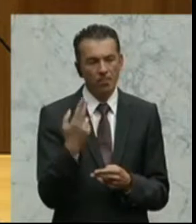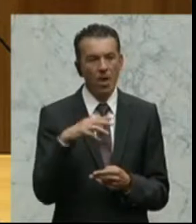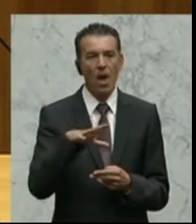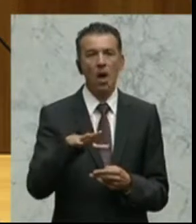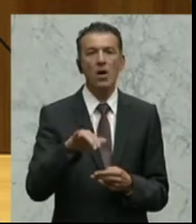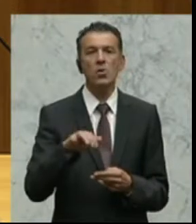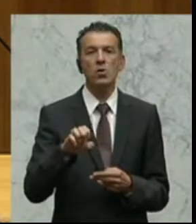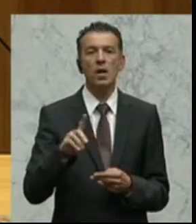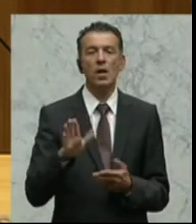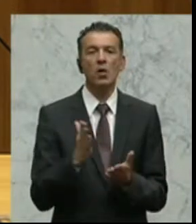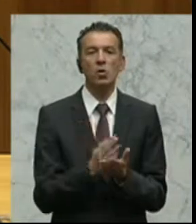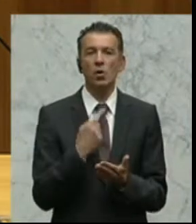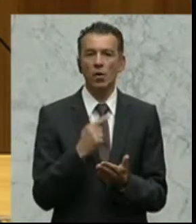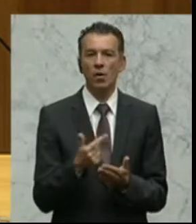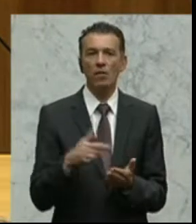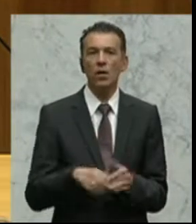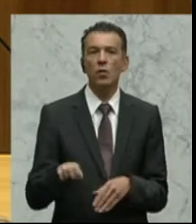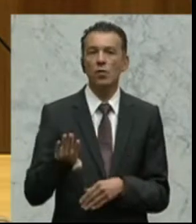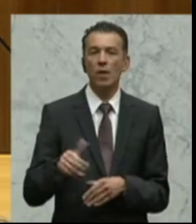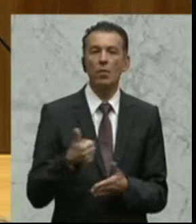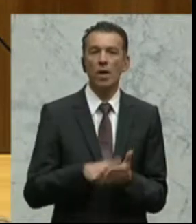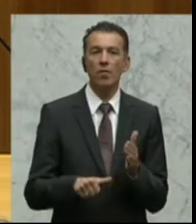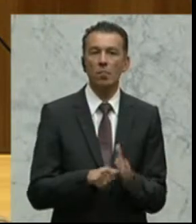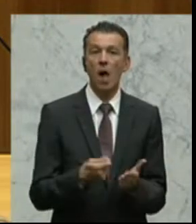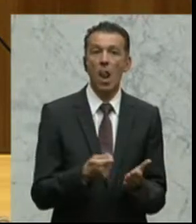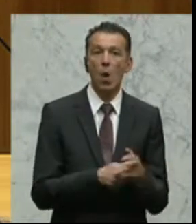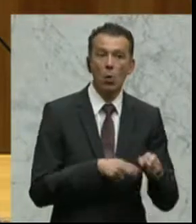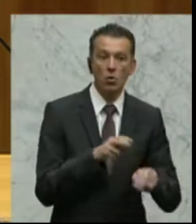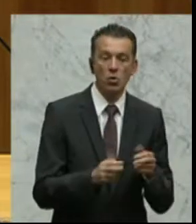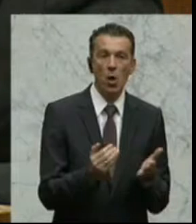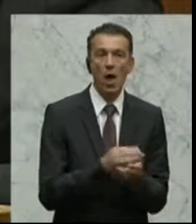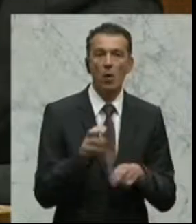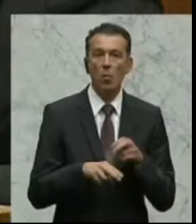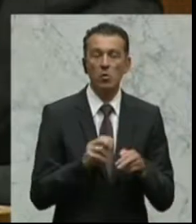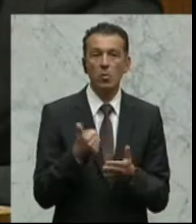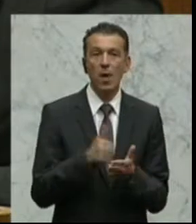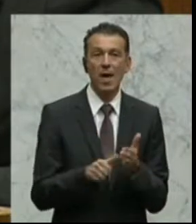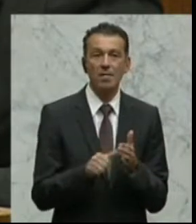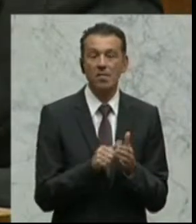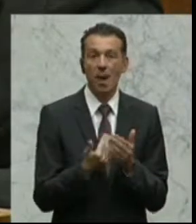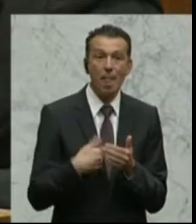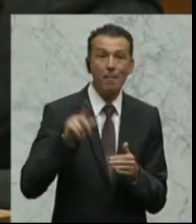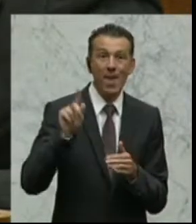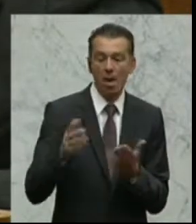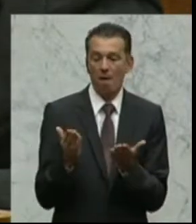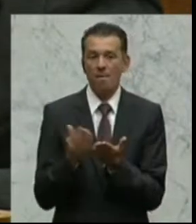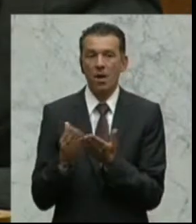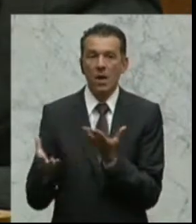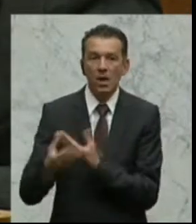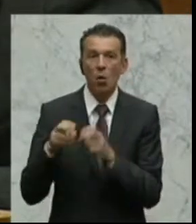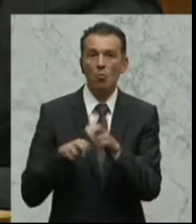2014 erstmals die Einnahmen aus der Lohn- und Einkommensteuer die Umsatzsteuer überholt haben. Das heißt, was wir ganz klar merken, ist,